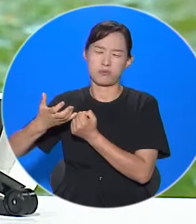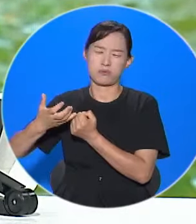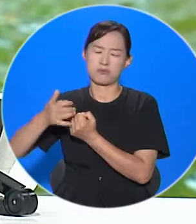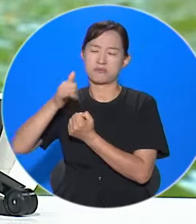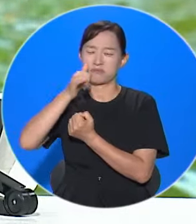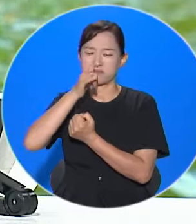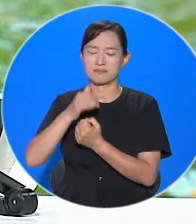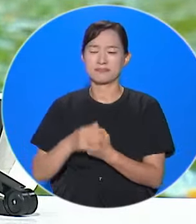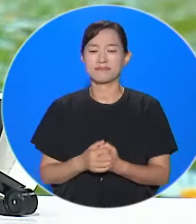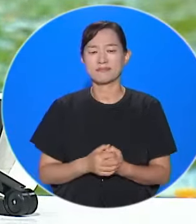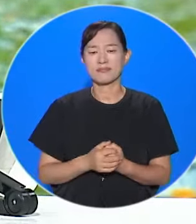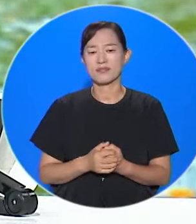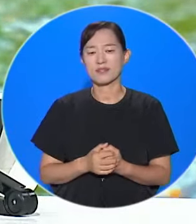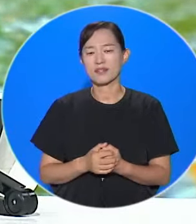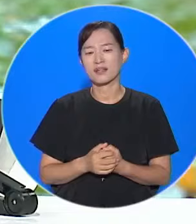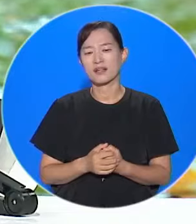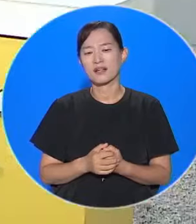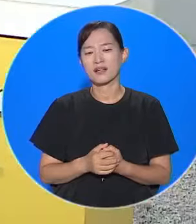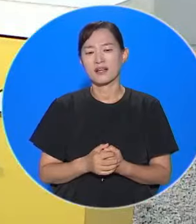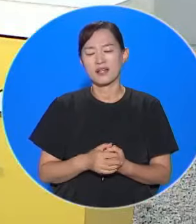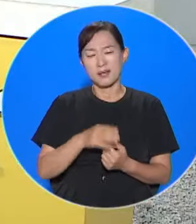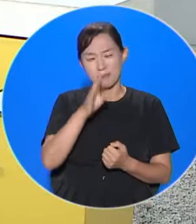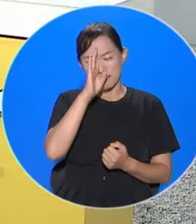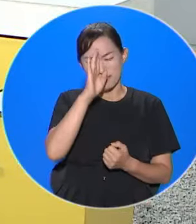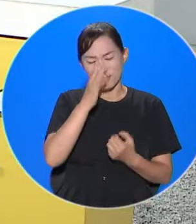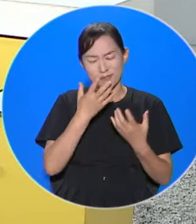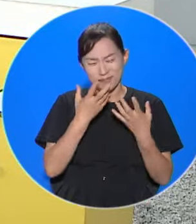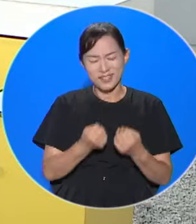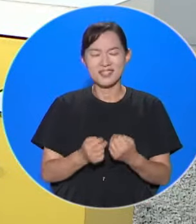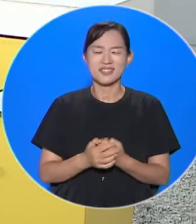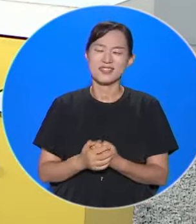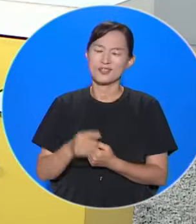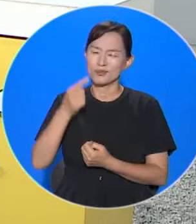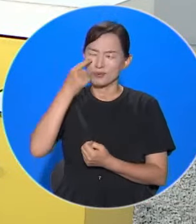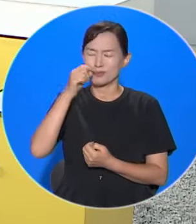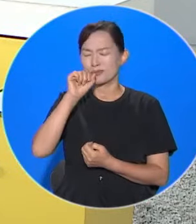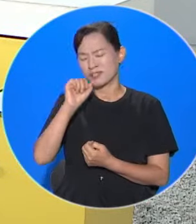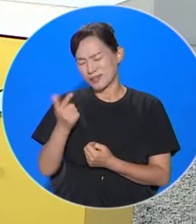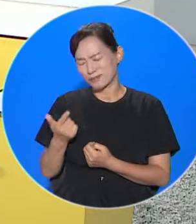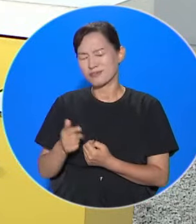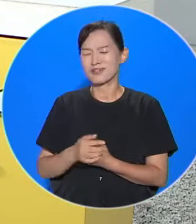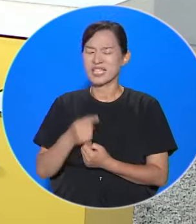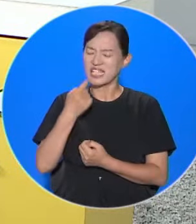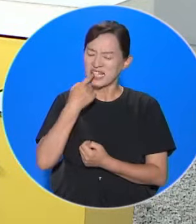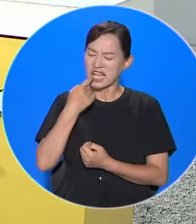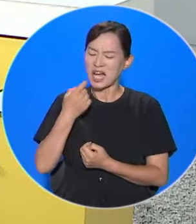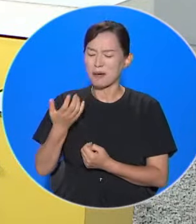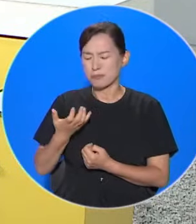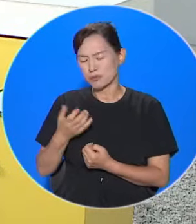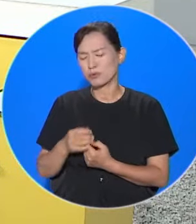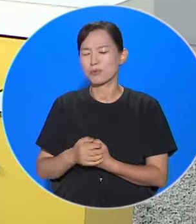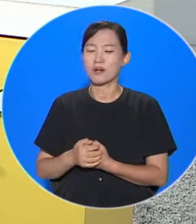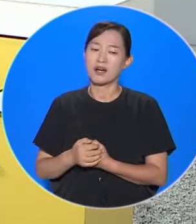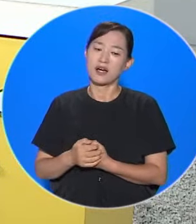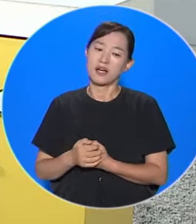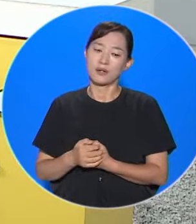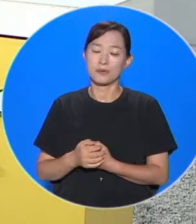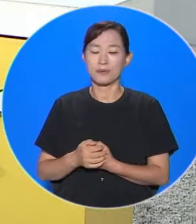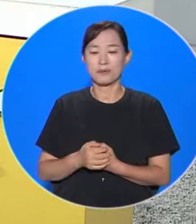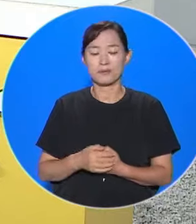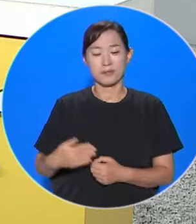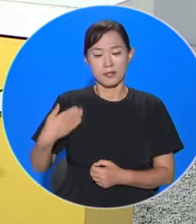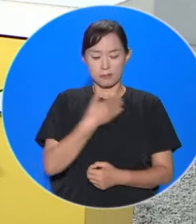이 눈 아프신 거 다 가지고 계시네, 그렇죠? 예, 눈도 안 좋고 눈도 안 치아도 좋고. 다 몸이 그러기도.